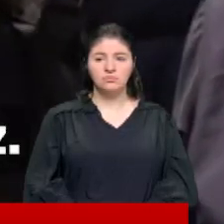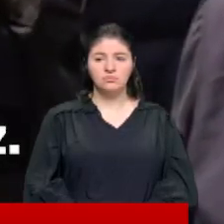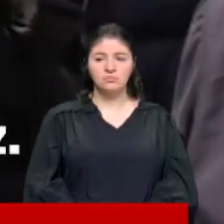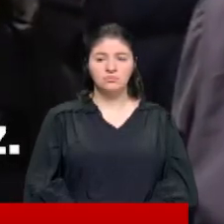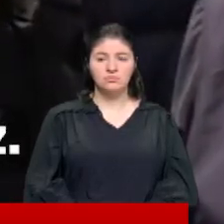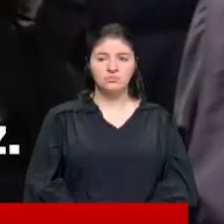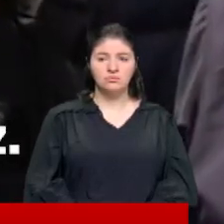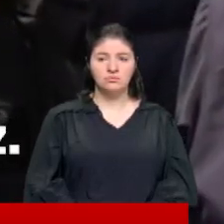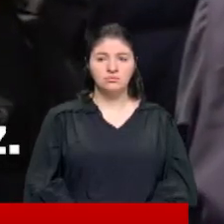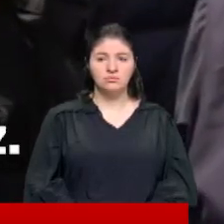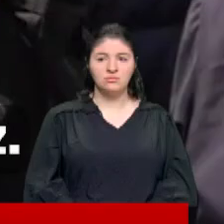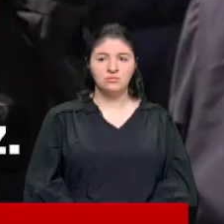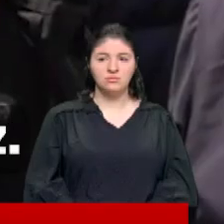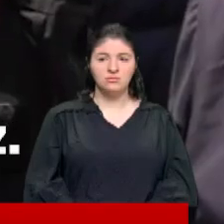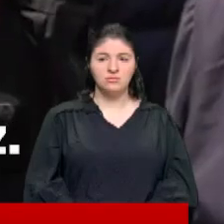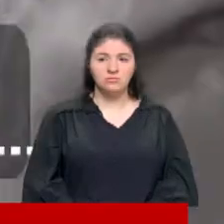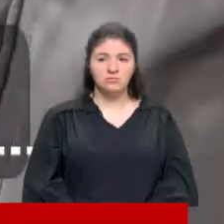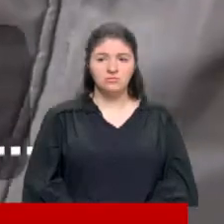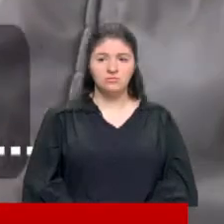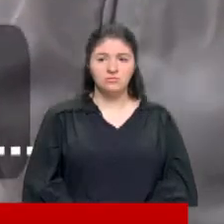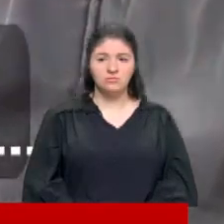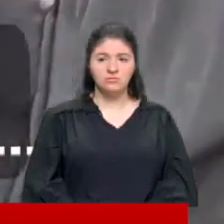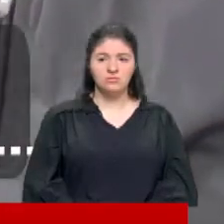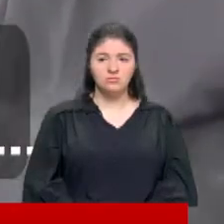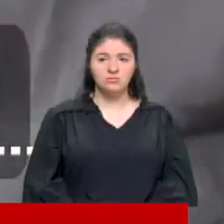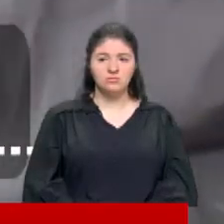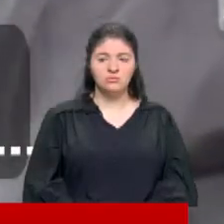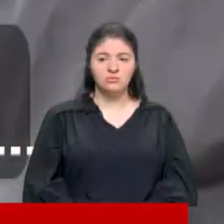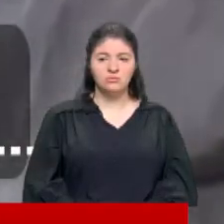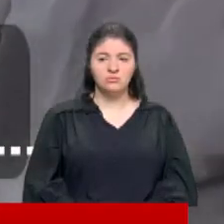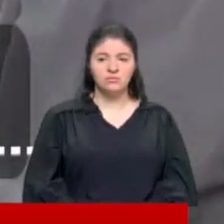bulunmasın. Biz harbe girmiyoruz. Ben o kere bu kere şuraya